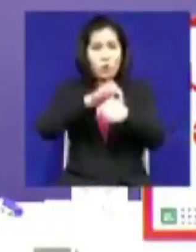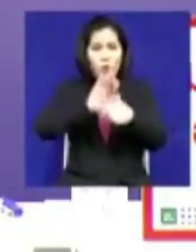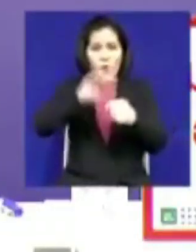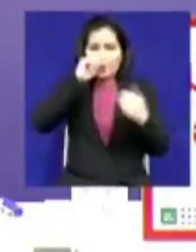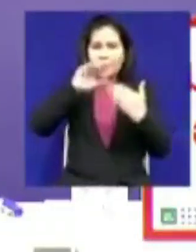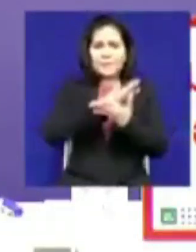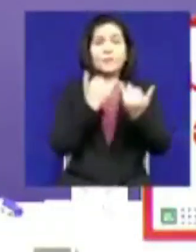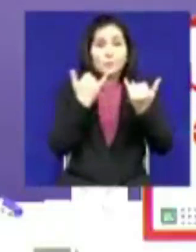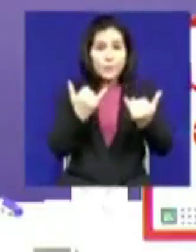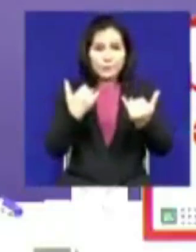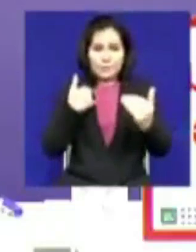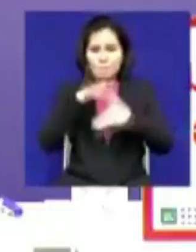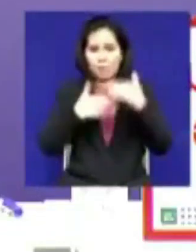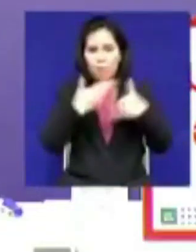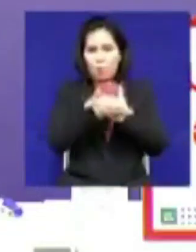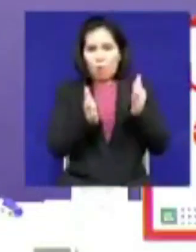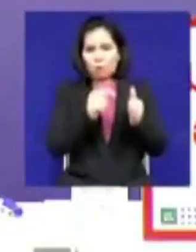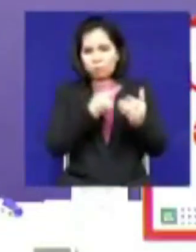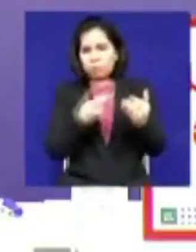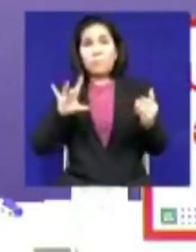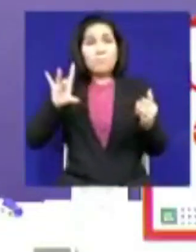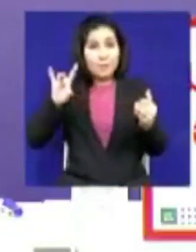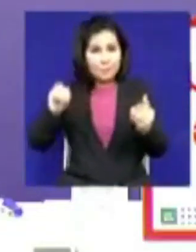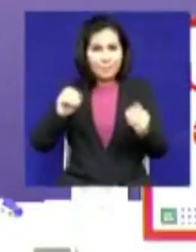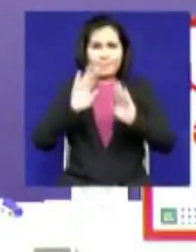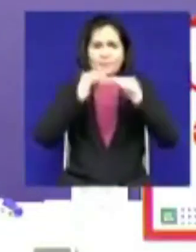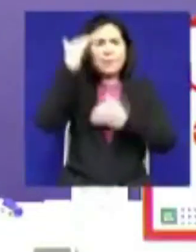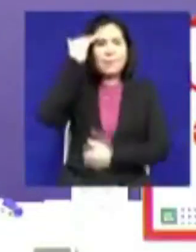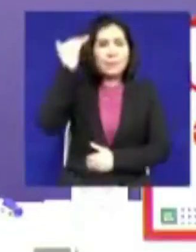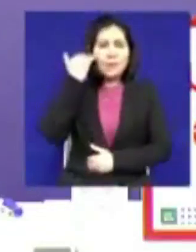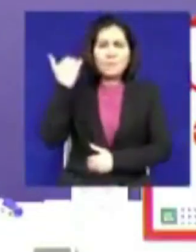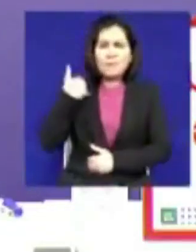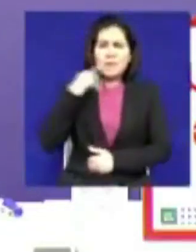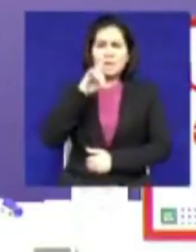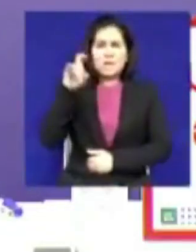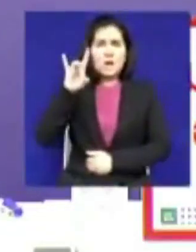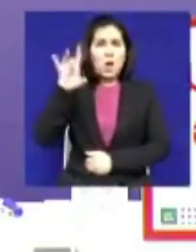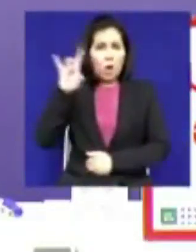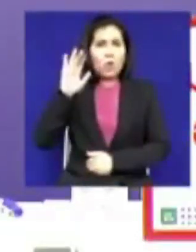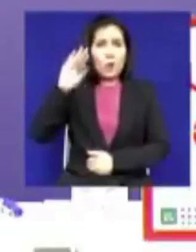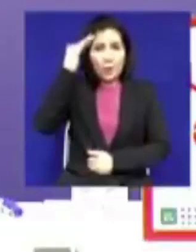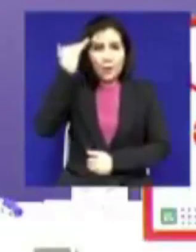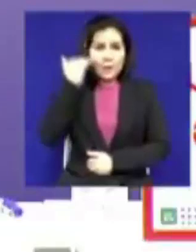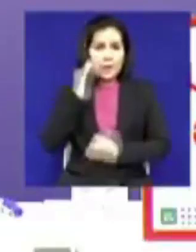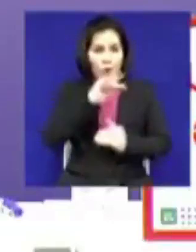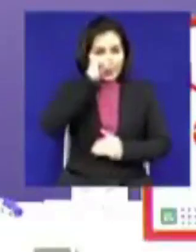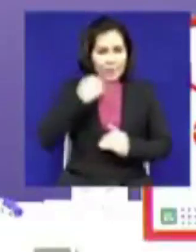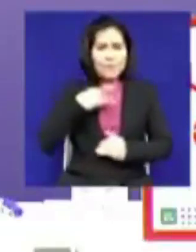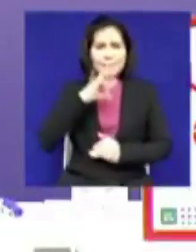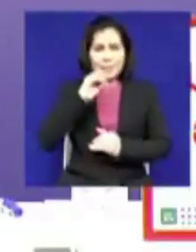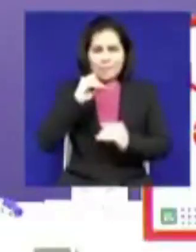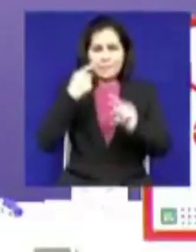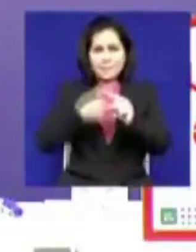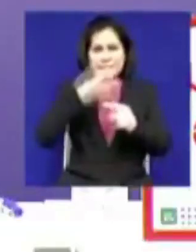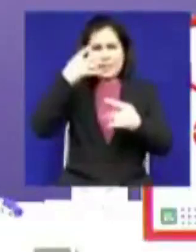ในกรุงเทพเนี่ย 10,000 ตัวอย่างแล้วก็ในภูมิภาคอีก 10,000 ตัวอย่างต่อวันนะคะ ครับคุณหมอโอภา